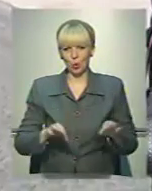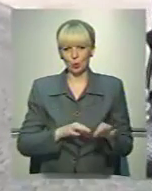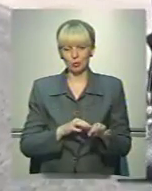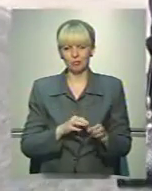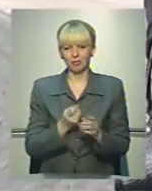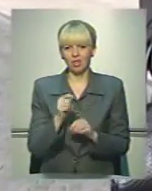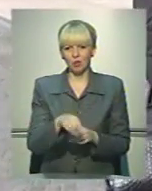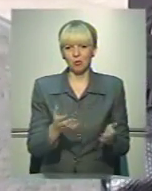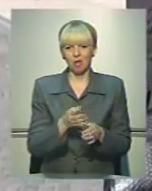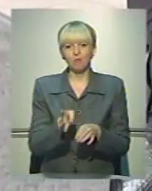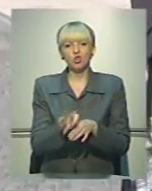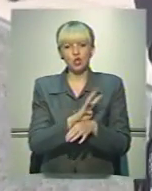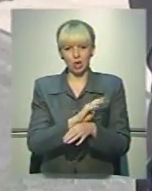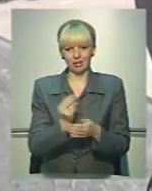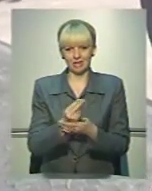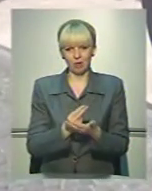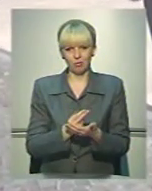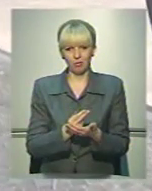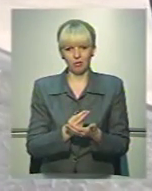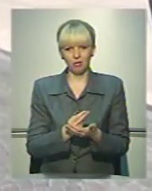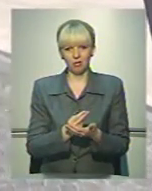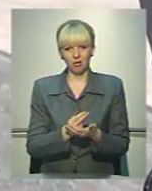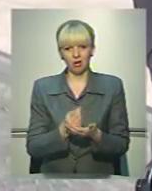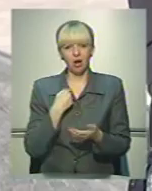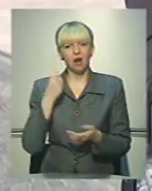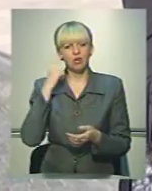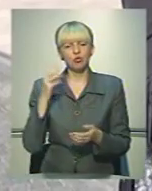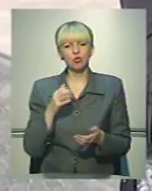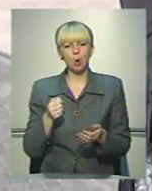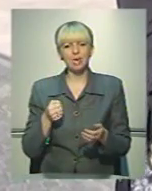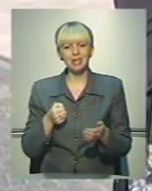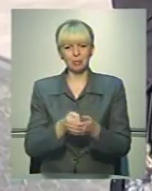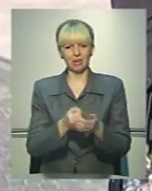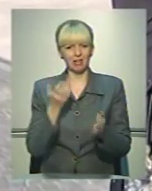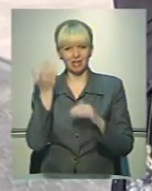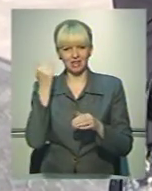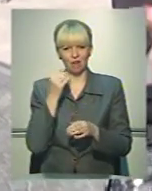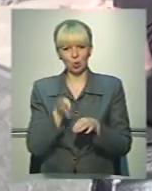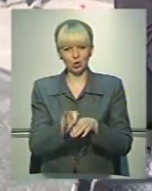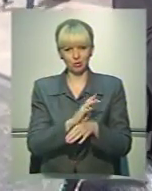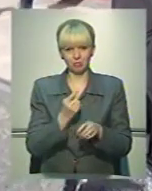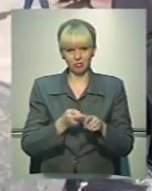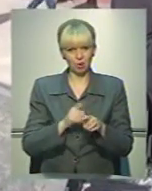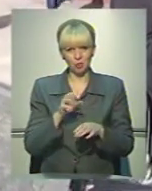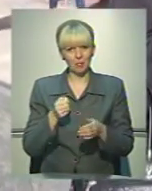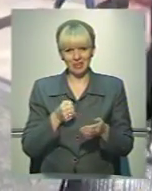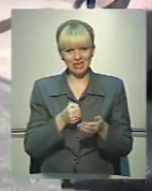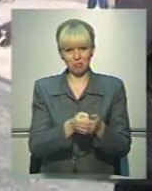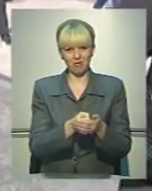На ньому якийсь їжак намальований, так? А, я чула, що збили їжачків недавно хтось. І це для того, щоб не